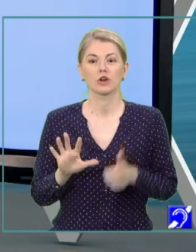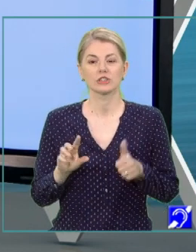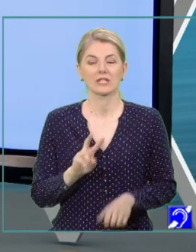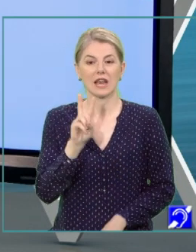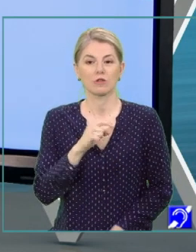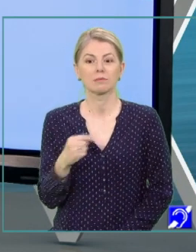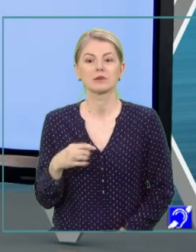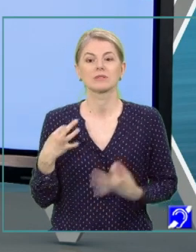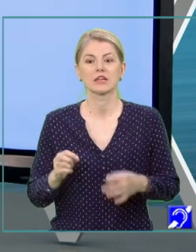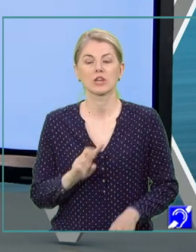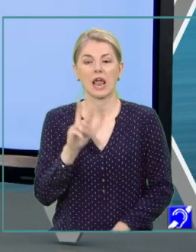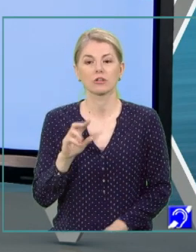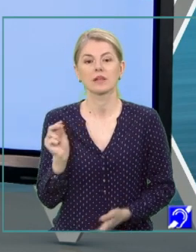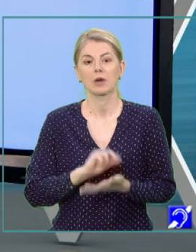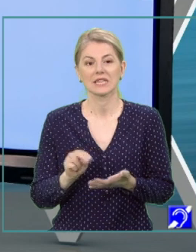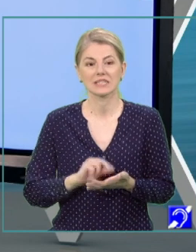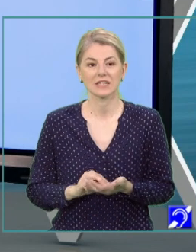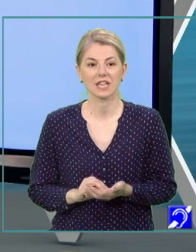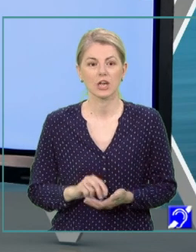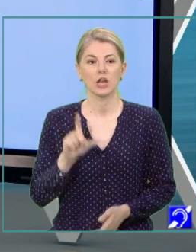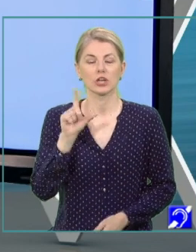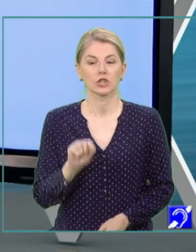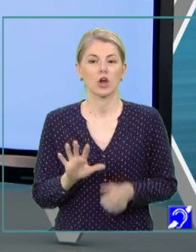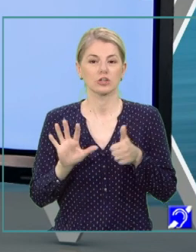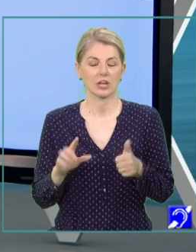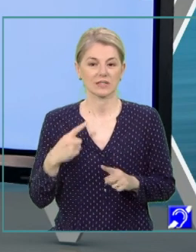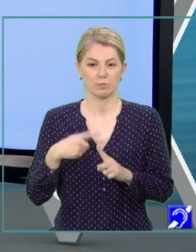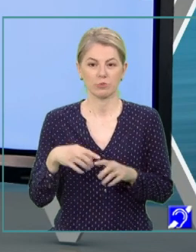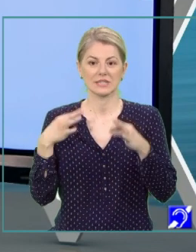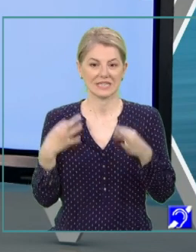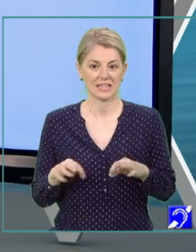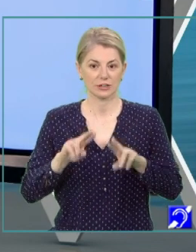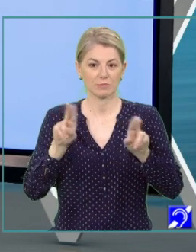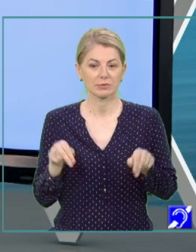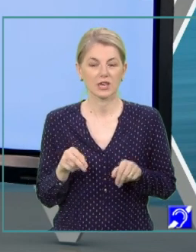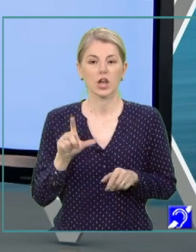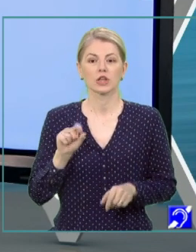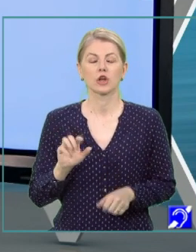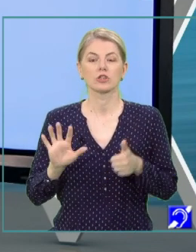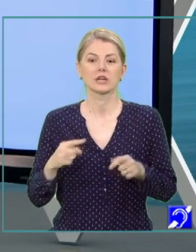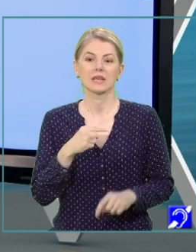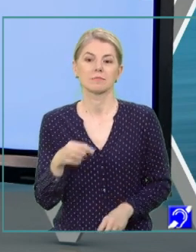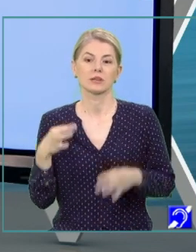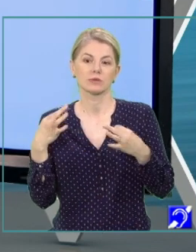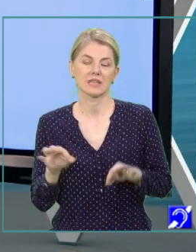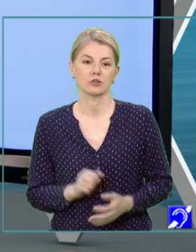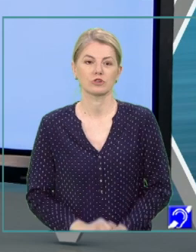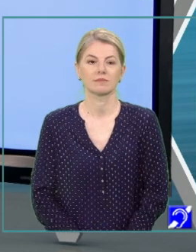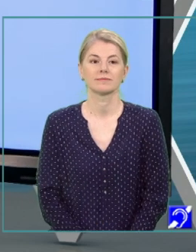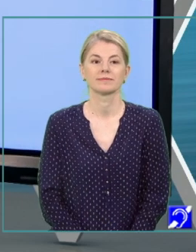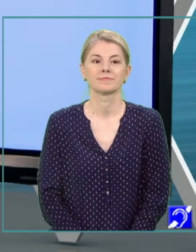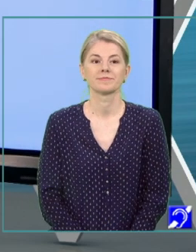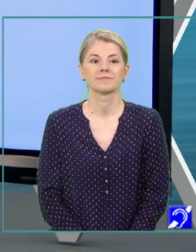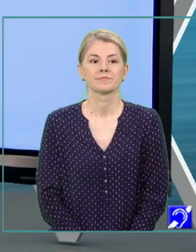minus 10 la a doua se poate scrie 26 plus 10 pe lângă 26 minus 10,